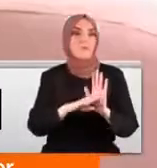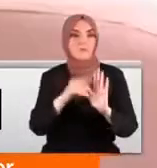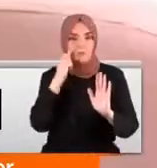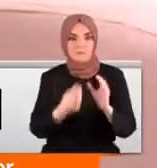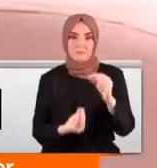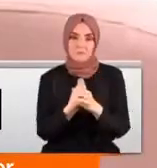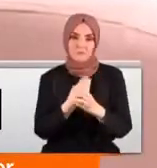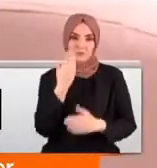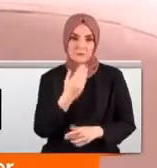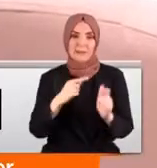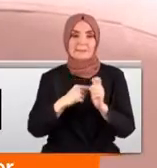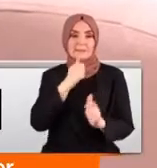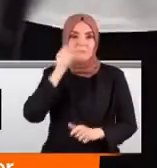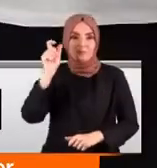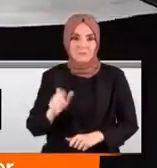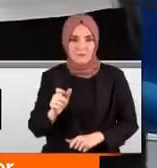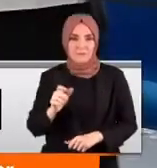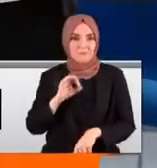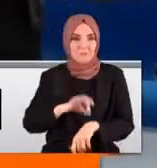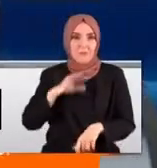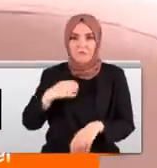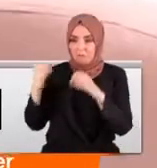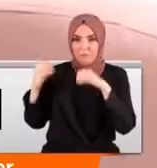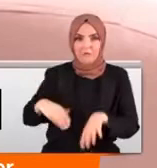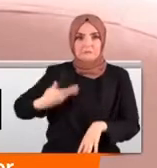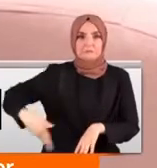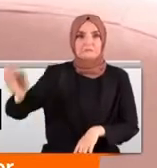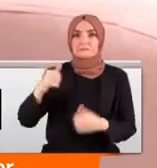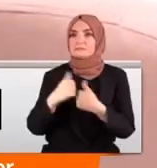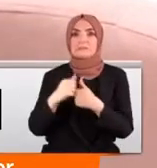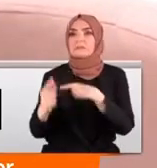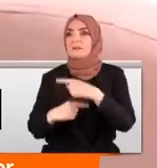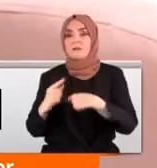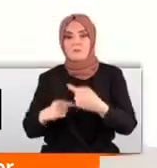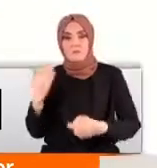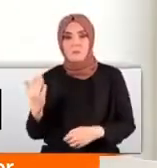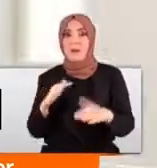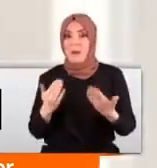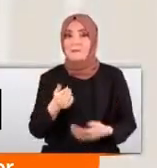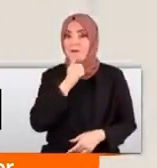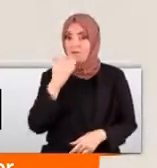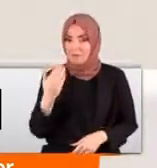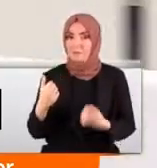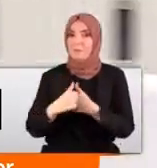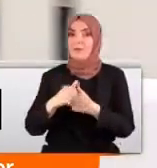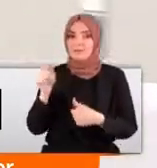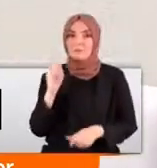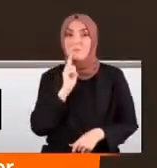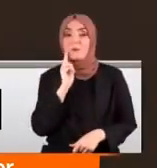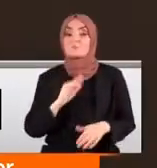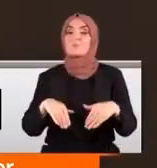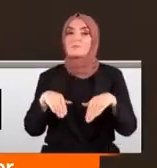giden eşini arıyordu. Aslında o da eşi de masum değildi. Çift TikTok üzerinden para karşılığı canlı yayın açarak